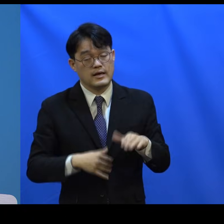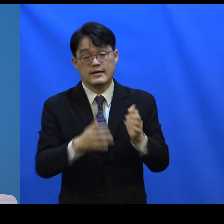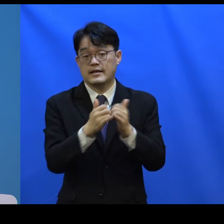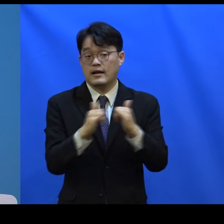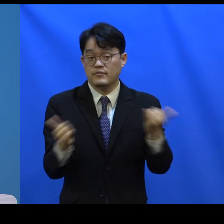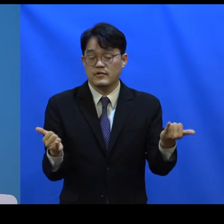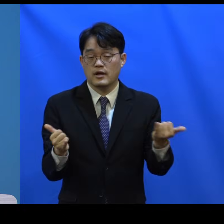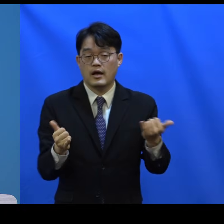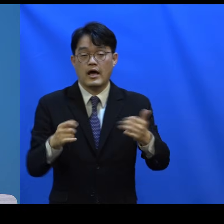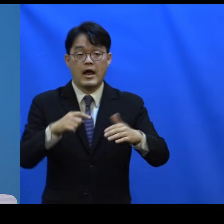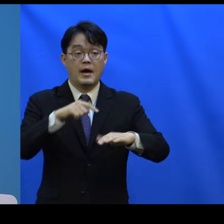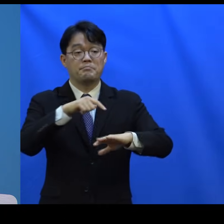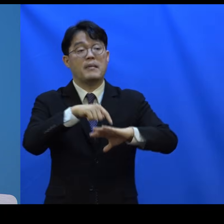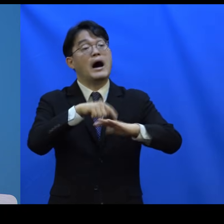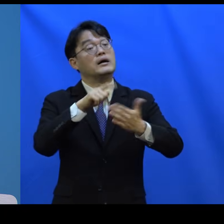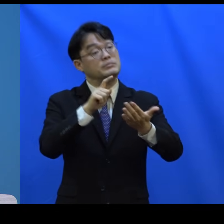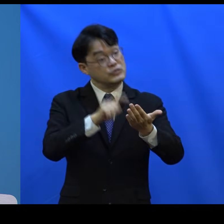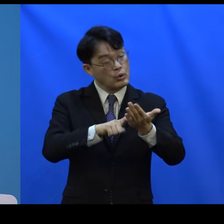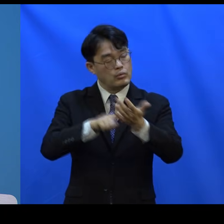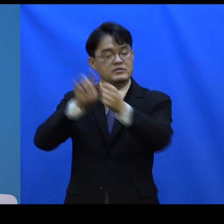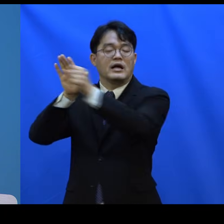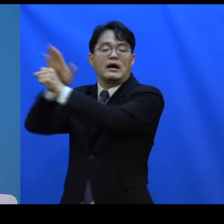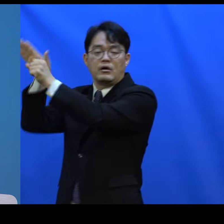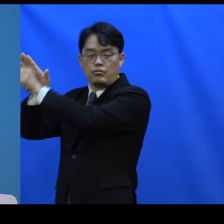존재를 가지고 주님을 사랑하는 것.